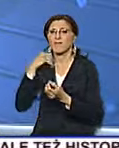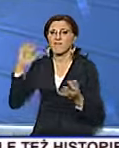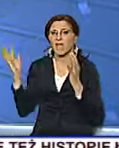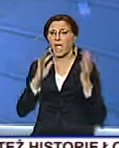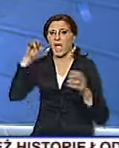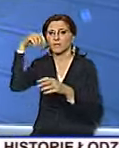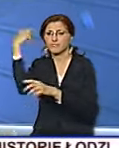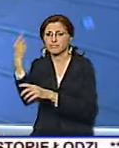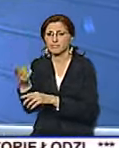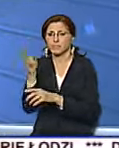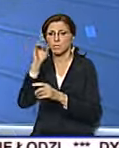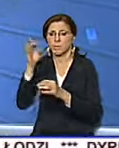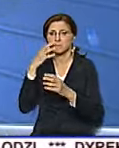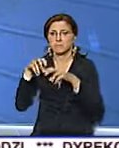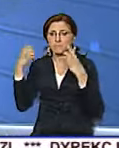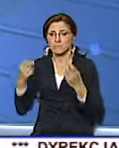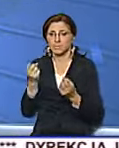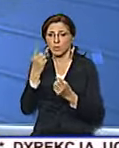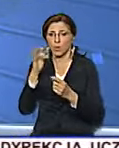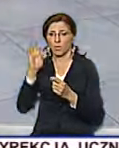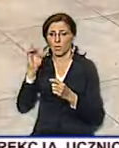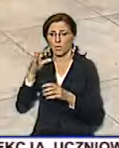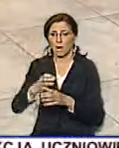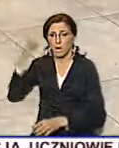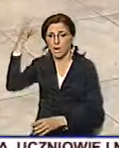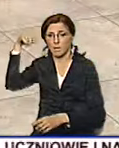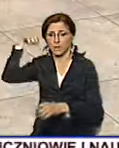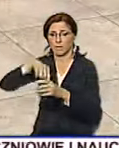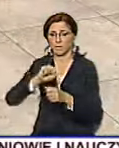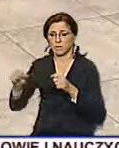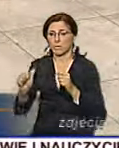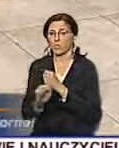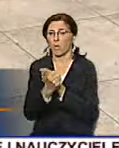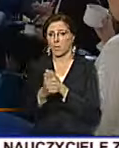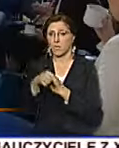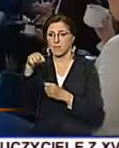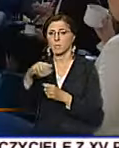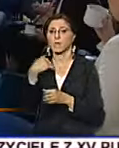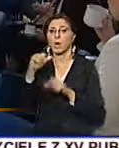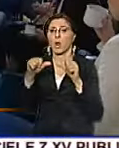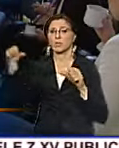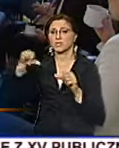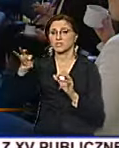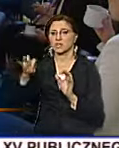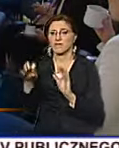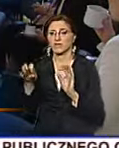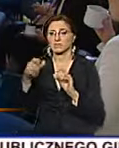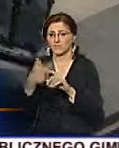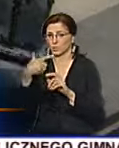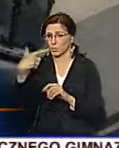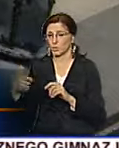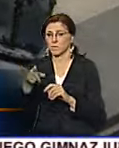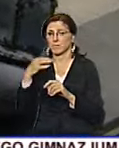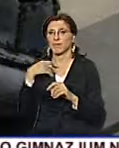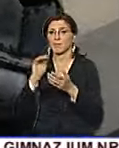wichury, odnaleziono tubę z dokumentami. Dokumenty złożone w kuli pochodzą z roku 1922.